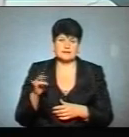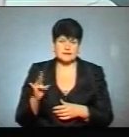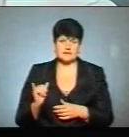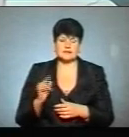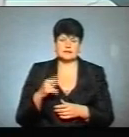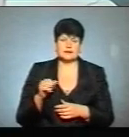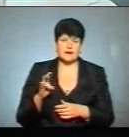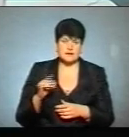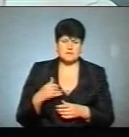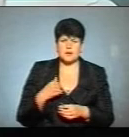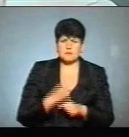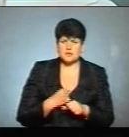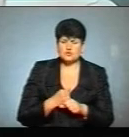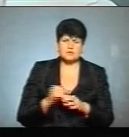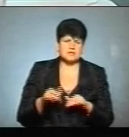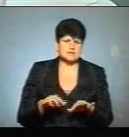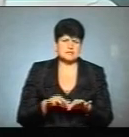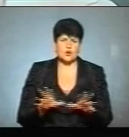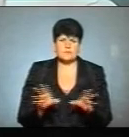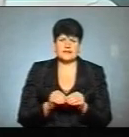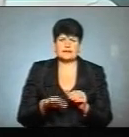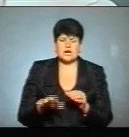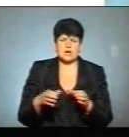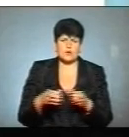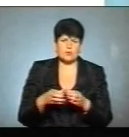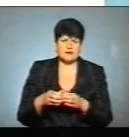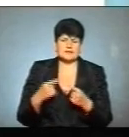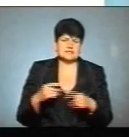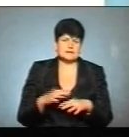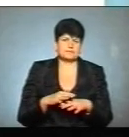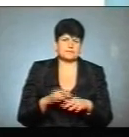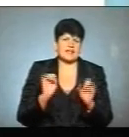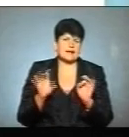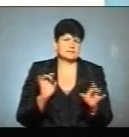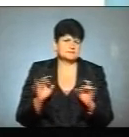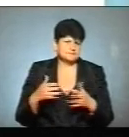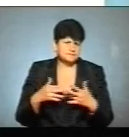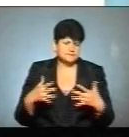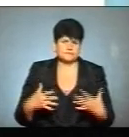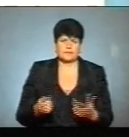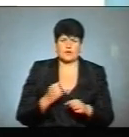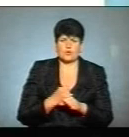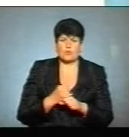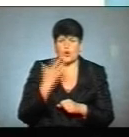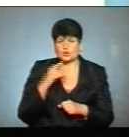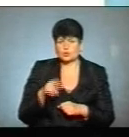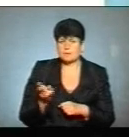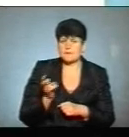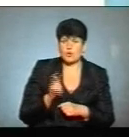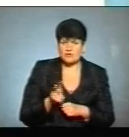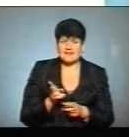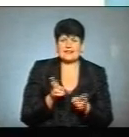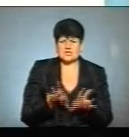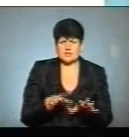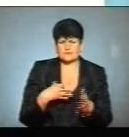і в різні такі заходи в об'єднаних територіальних громадах, різні ярмарки, вакансії робимо. Коли люди приходять, залишають свої дані,